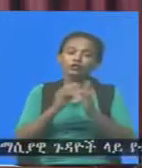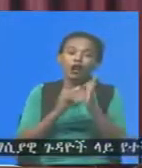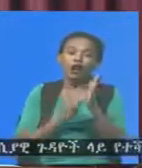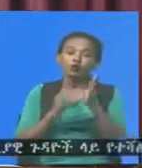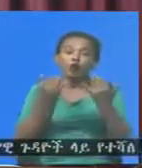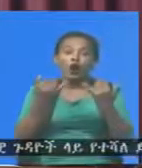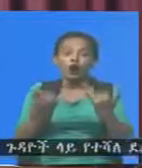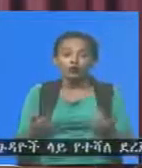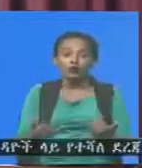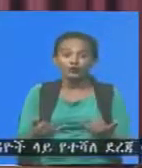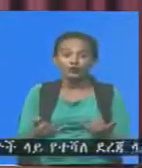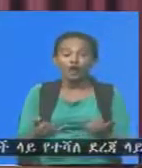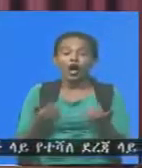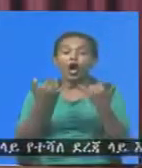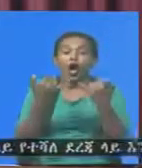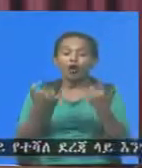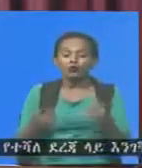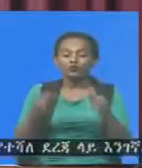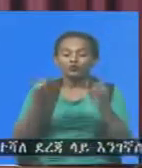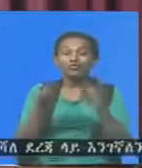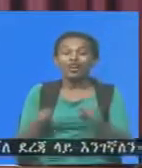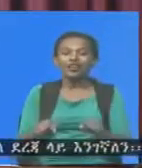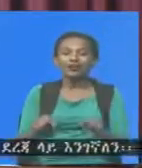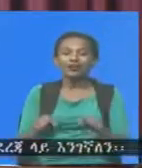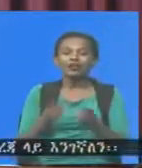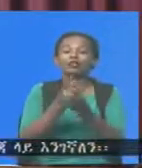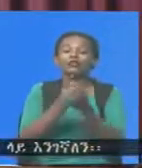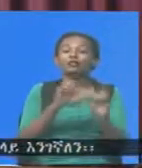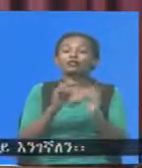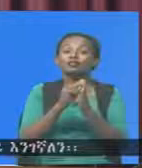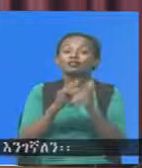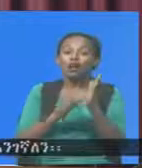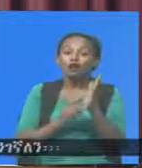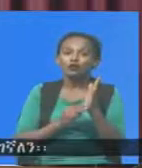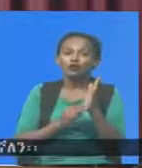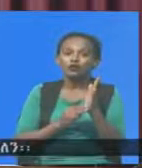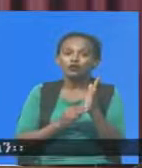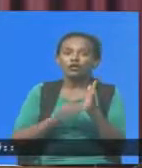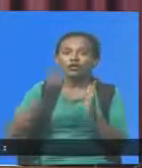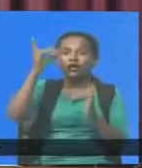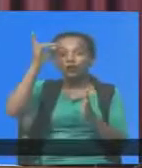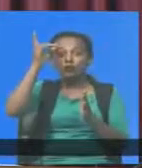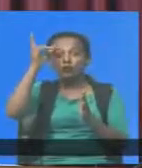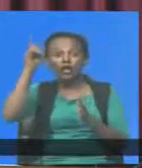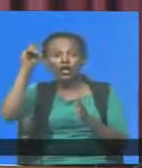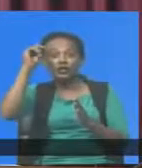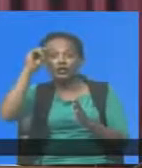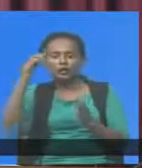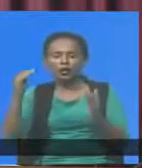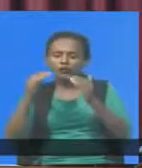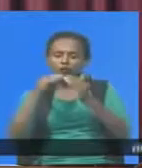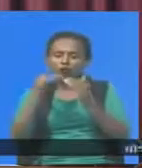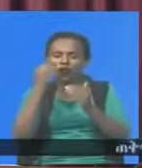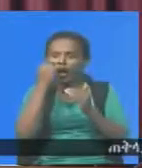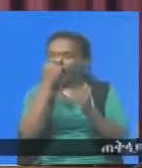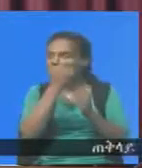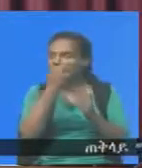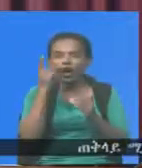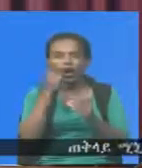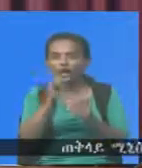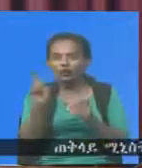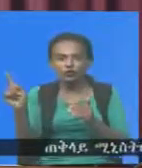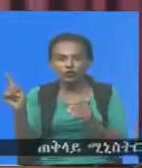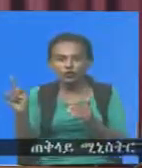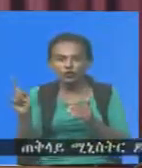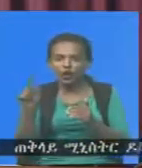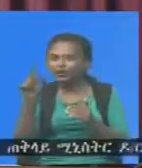ነው አሁንም ዛሬም የፍትህ ስርዓቱ ከበደና ተሰማን እኩል አይን አያይም አሁንም